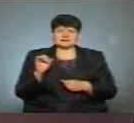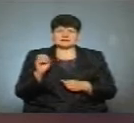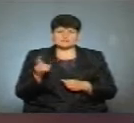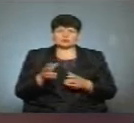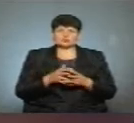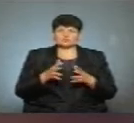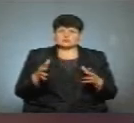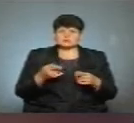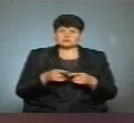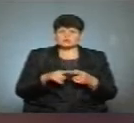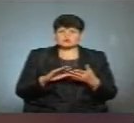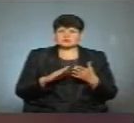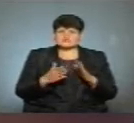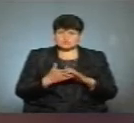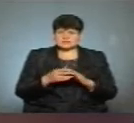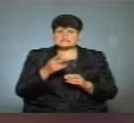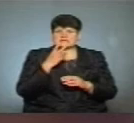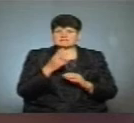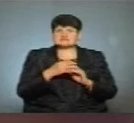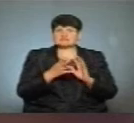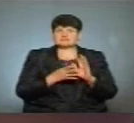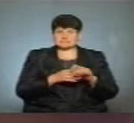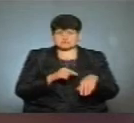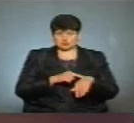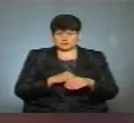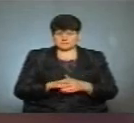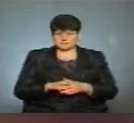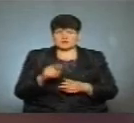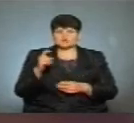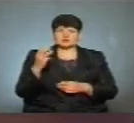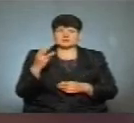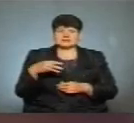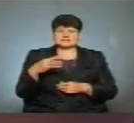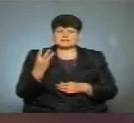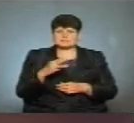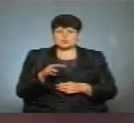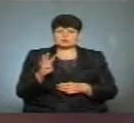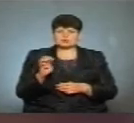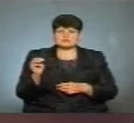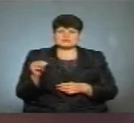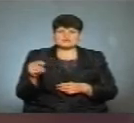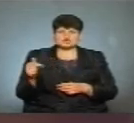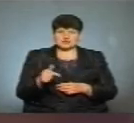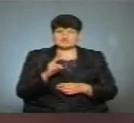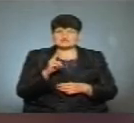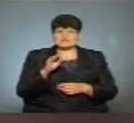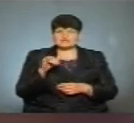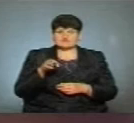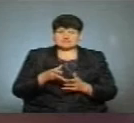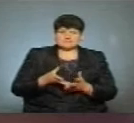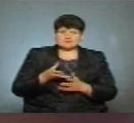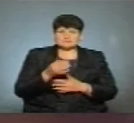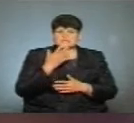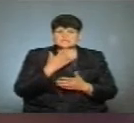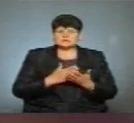цю ситуацію дивіться о 19-й годині. 133 мільйони 400 тисяч гривень за квітень виплатила Національна